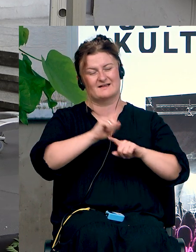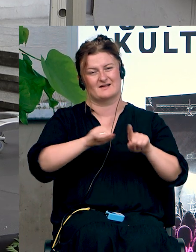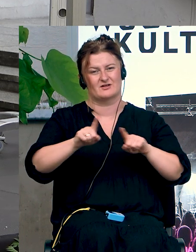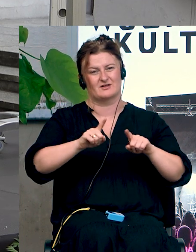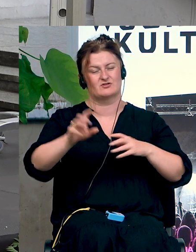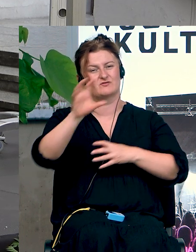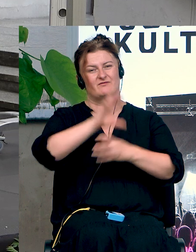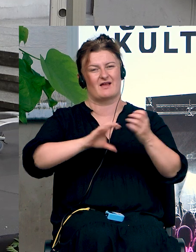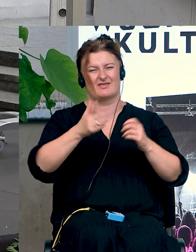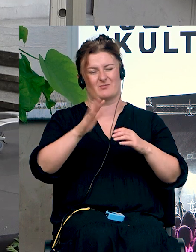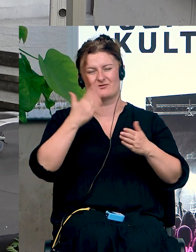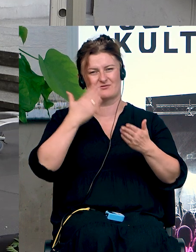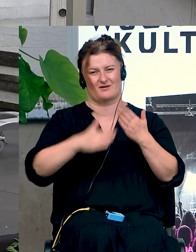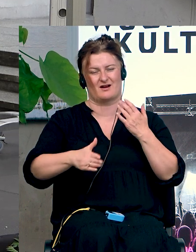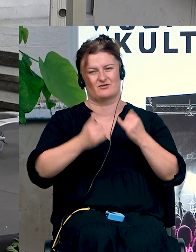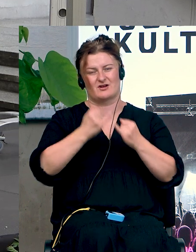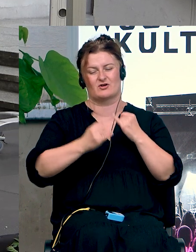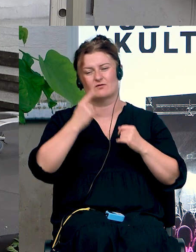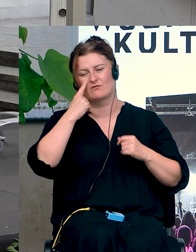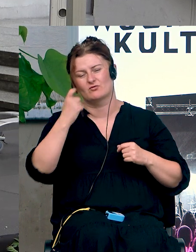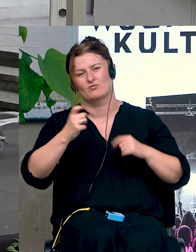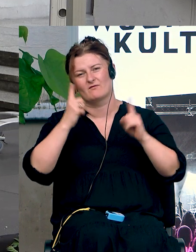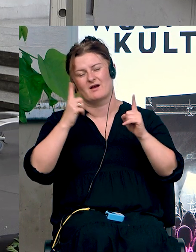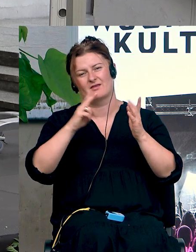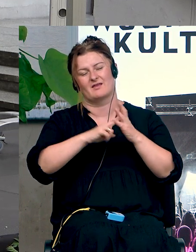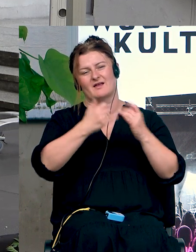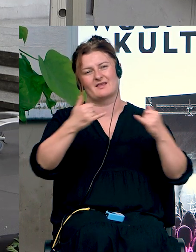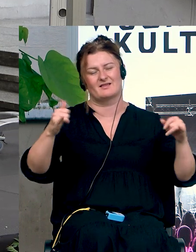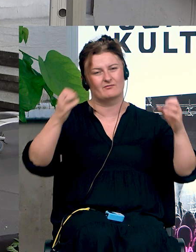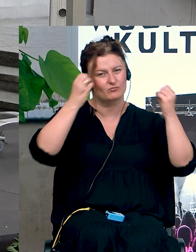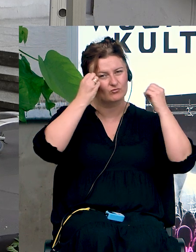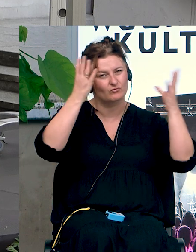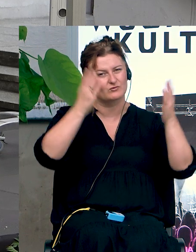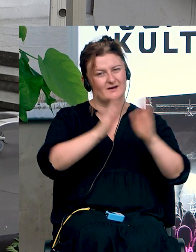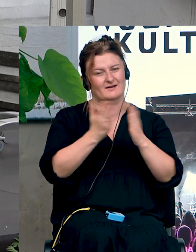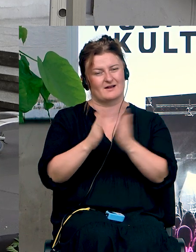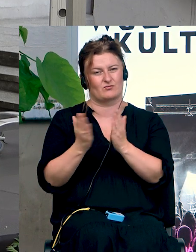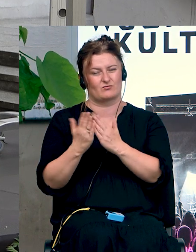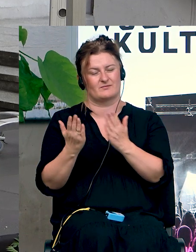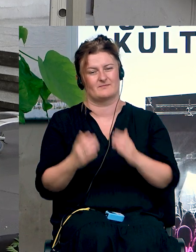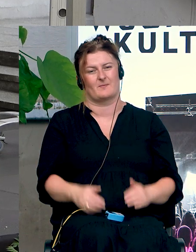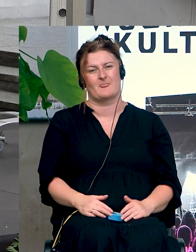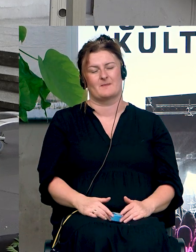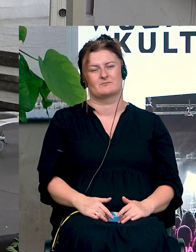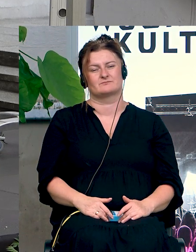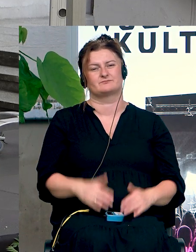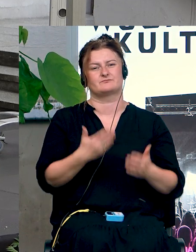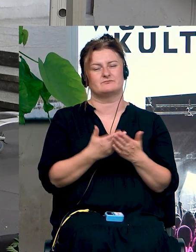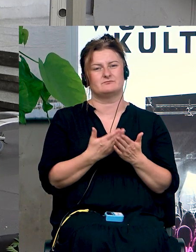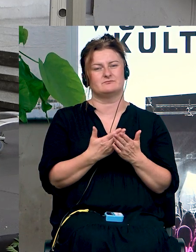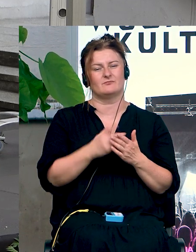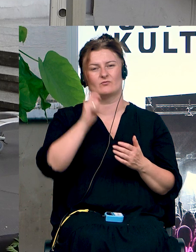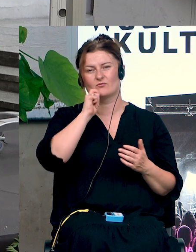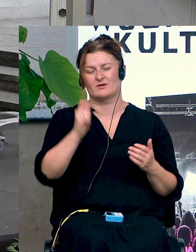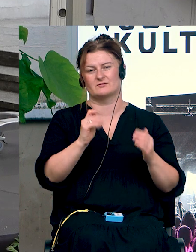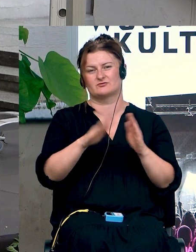ми звернемо увагу і на інші культури і літератури. І тому українські діти, так само,